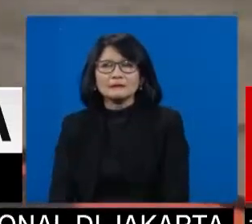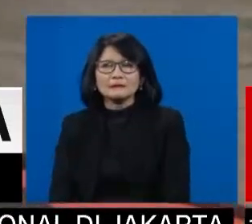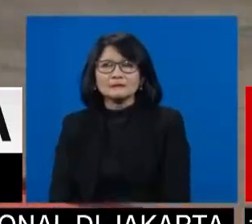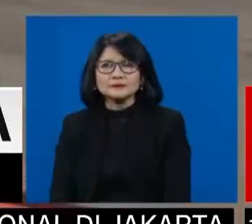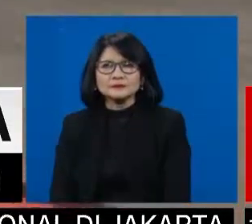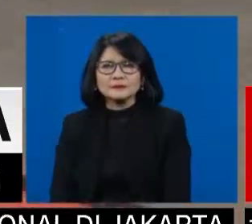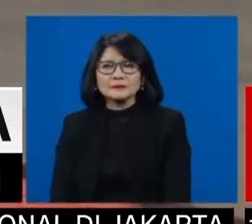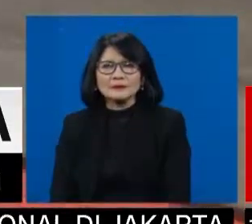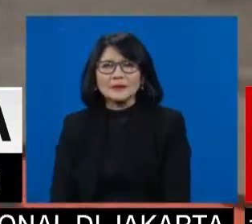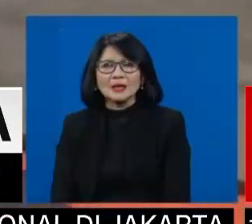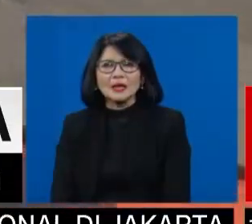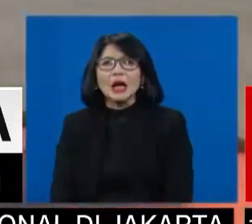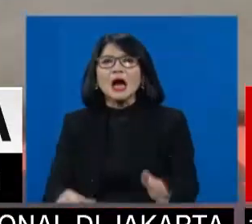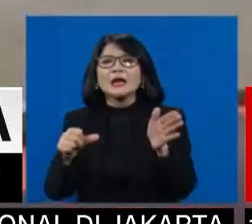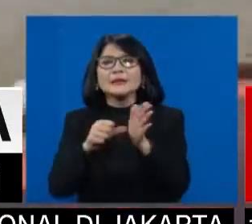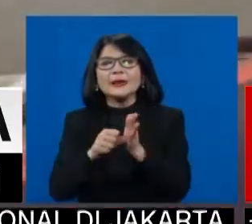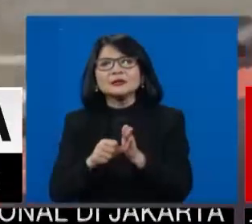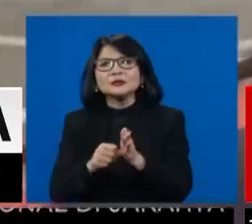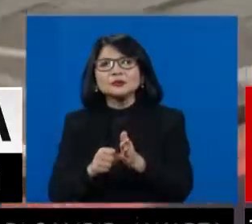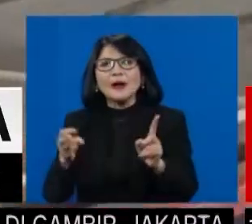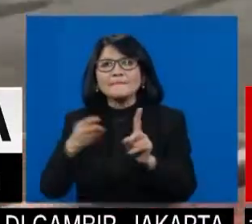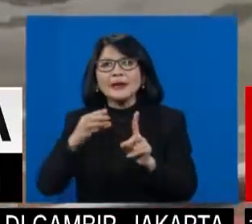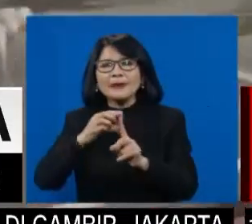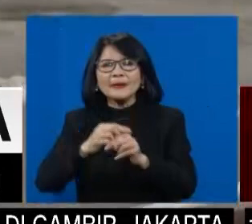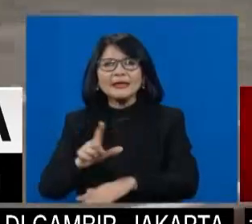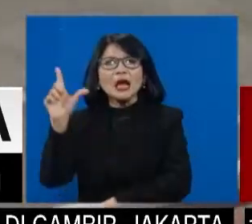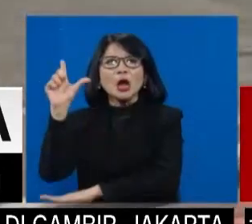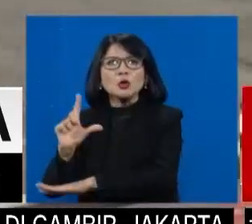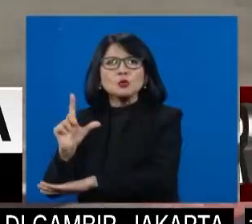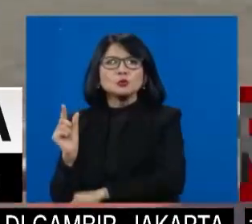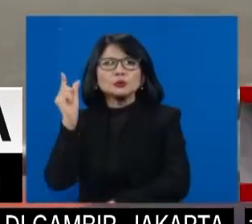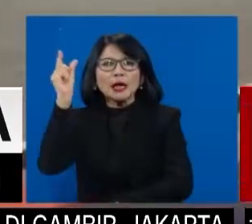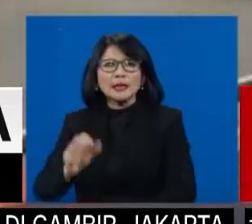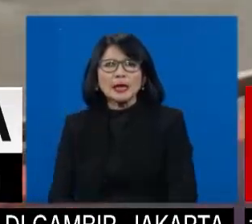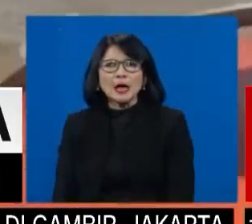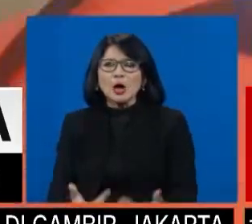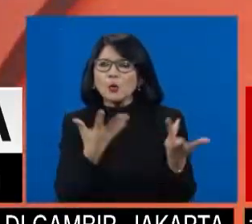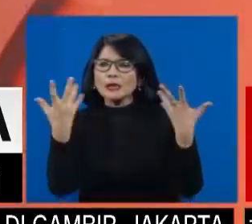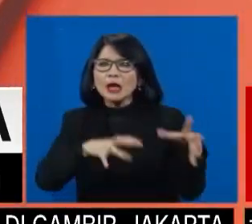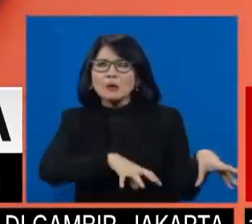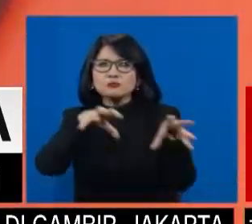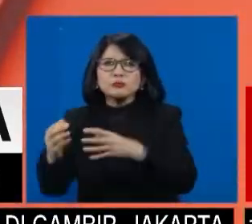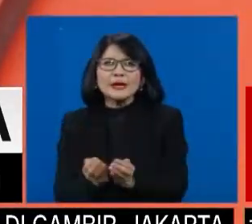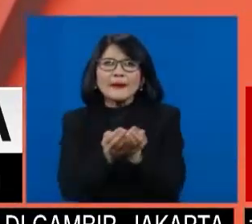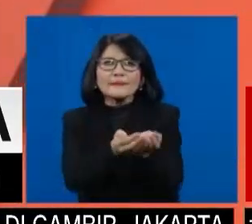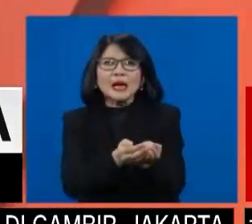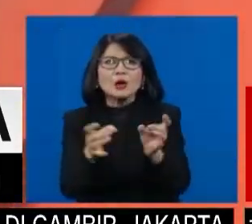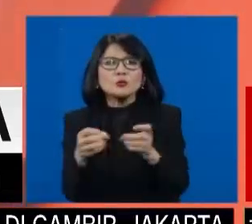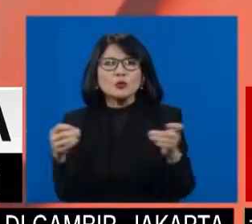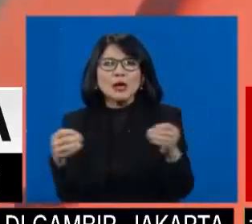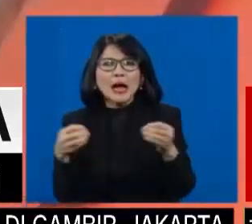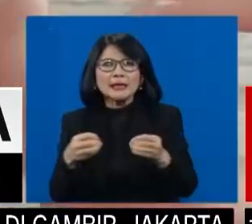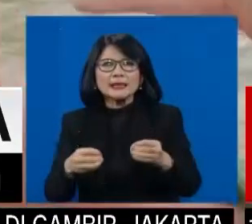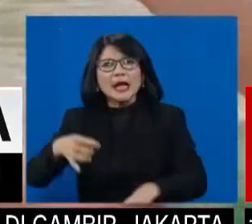aman. Dibantu BPBD Luwu Utara dan Basarnas, warga dievakuasi dengan menggunakan perahu karet. Adapun desa yang